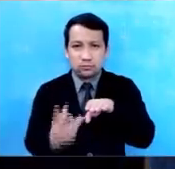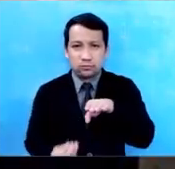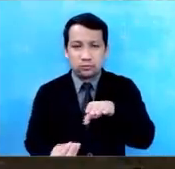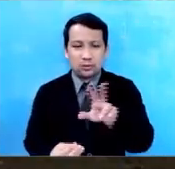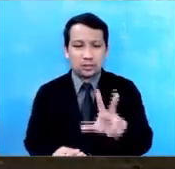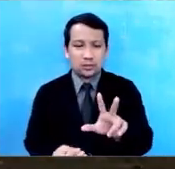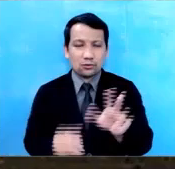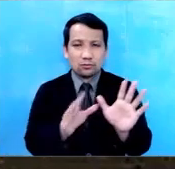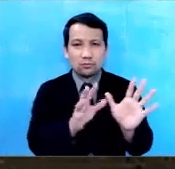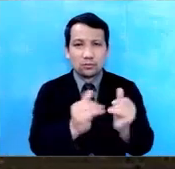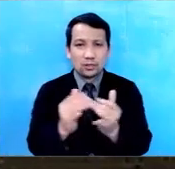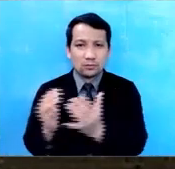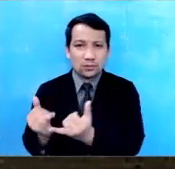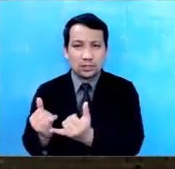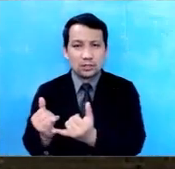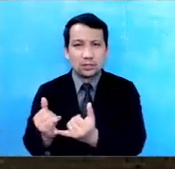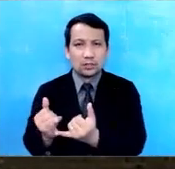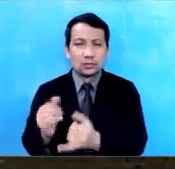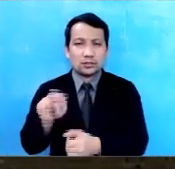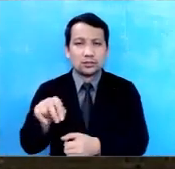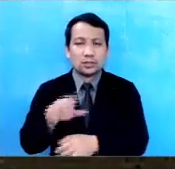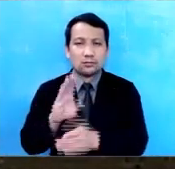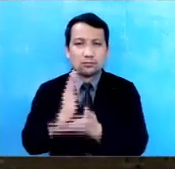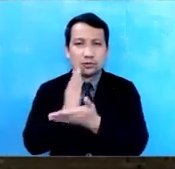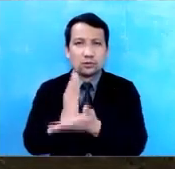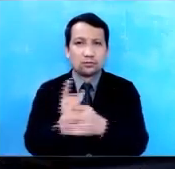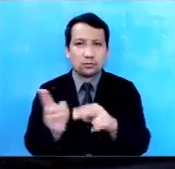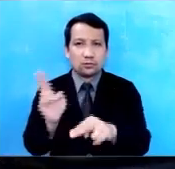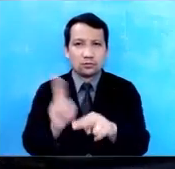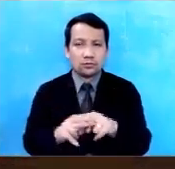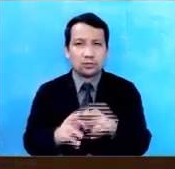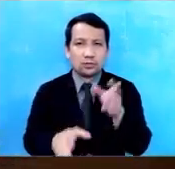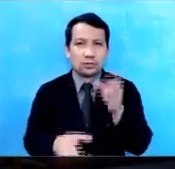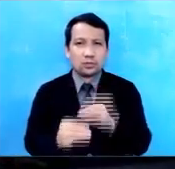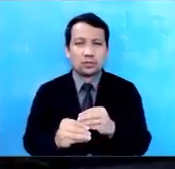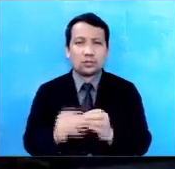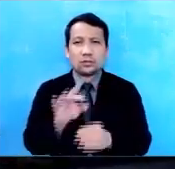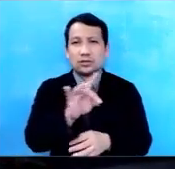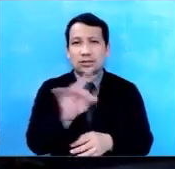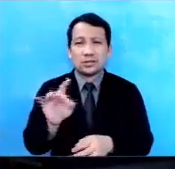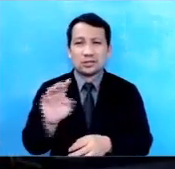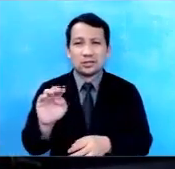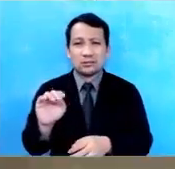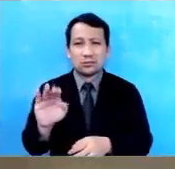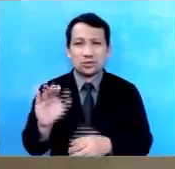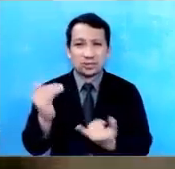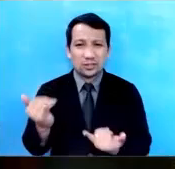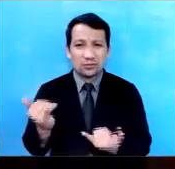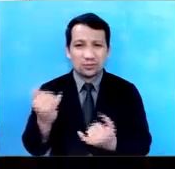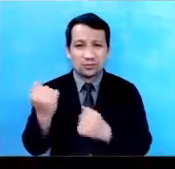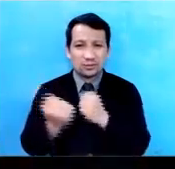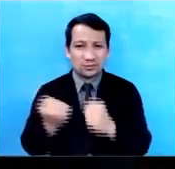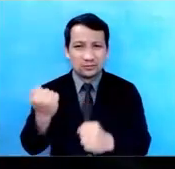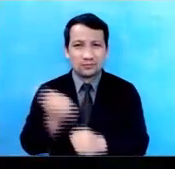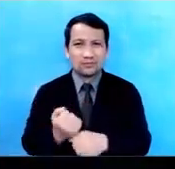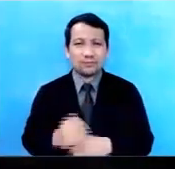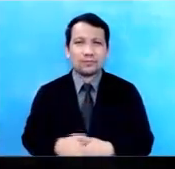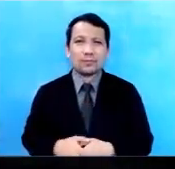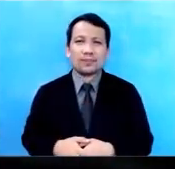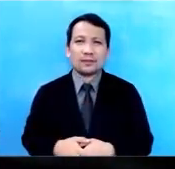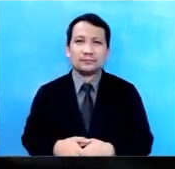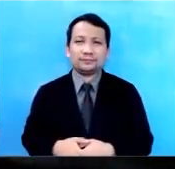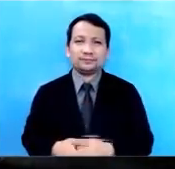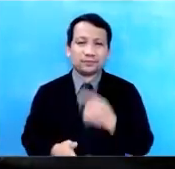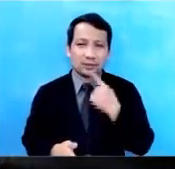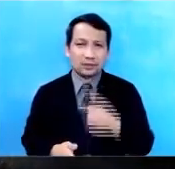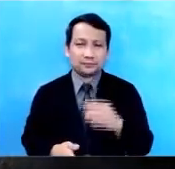Boracay. Patuloy na nadadagdagan ang bilang hanggang sa umabot sa higit 800 ngayong taon. Sabi ni Malay